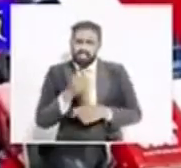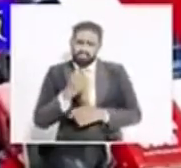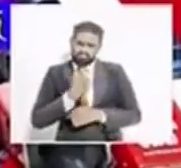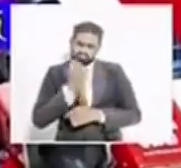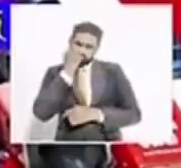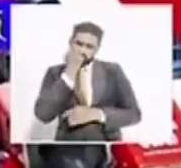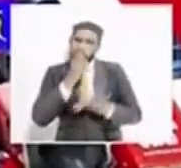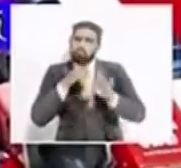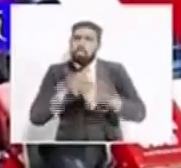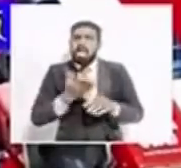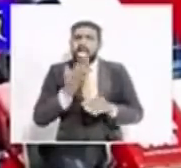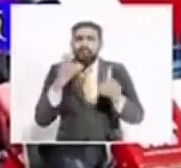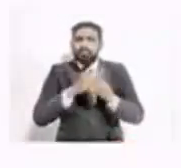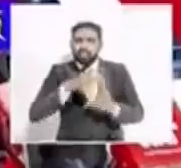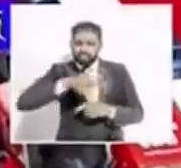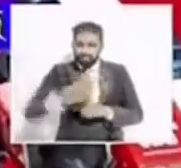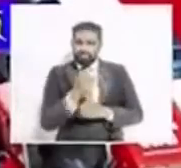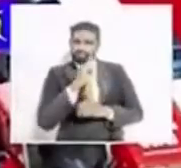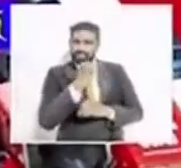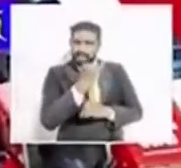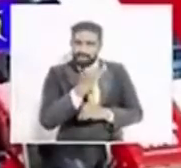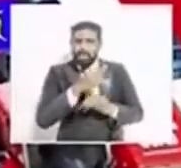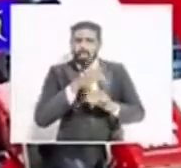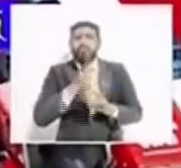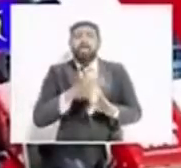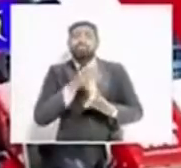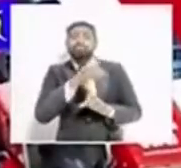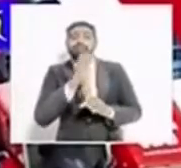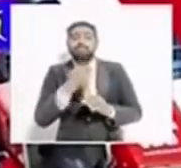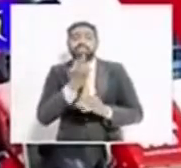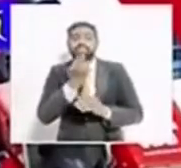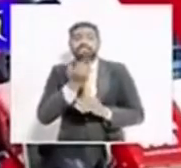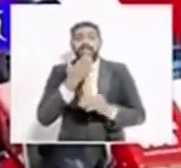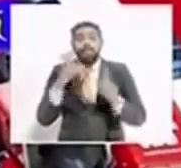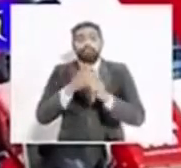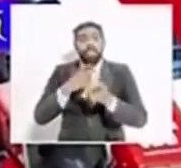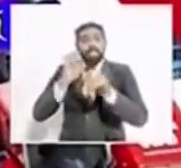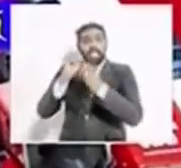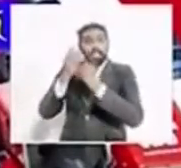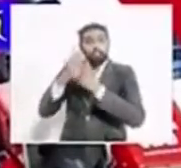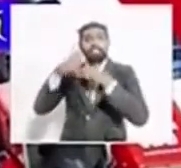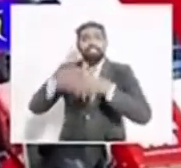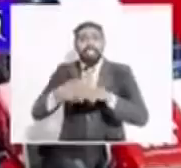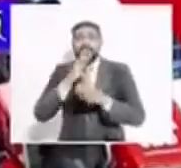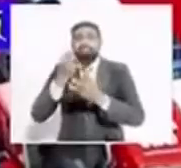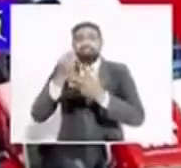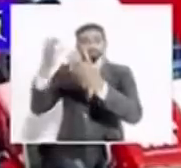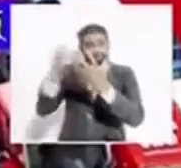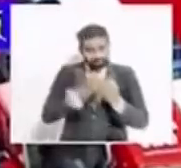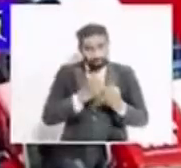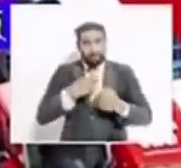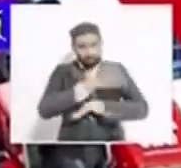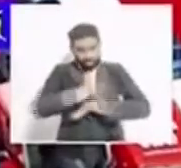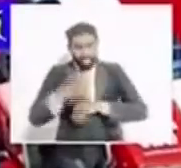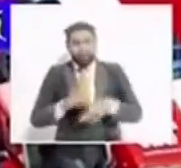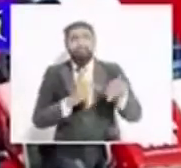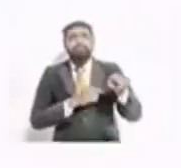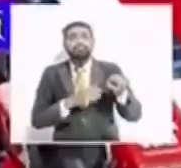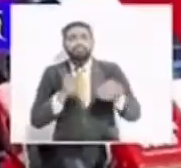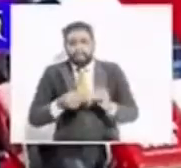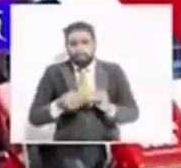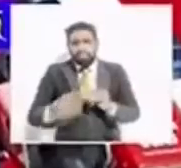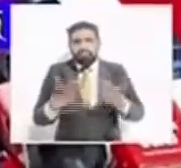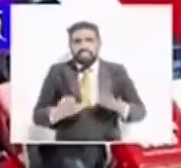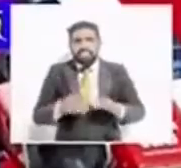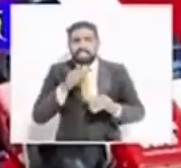back their hidden wealth and to launder it using this act which is supposed to expire by the end of this month. ඊට කලින් තමන්ගේ මුදල් කැඳවීම සඳහා